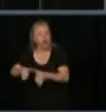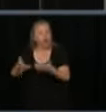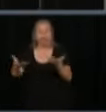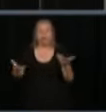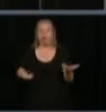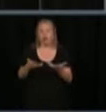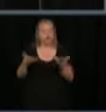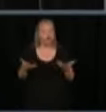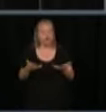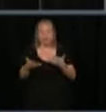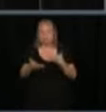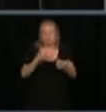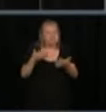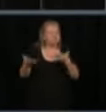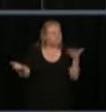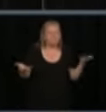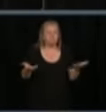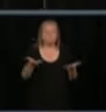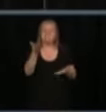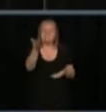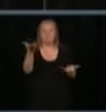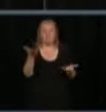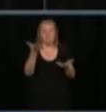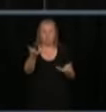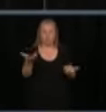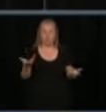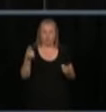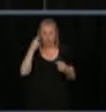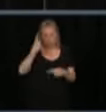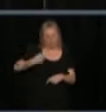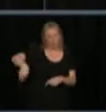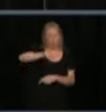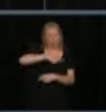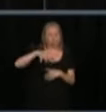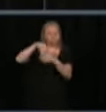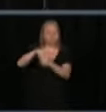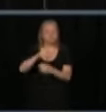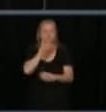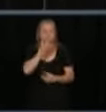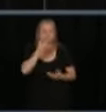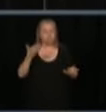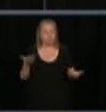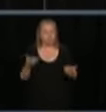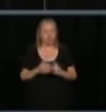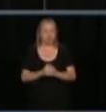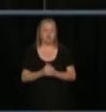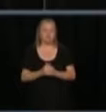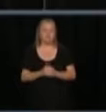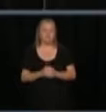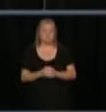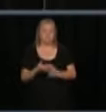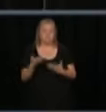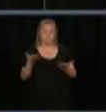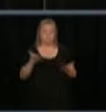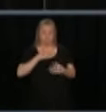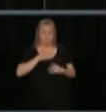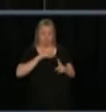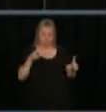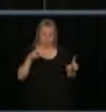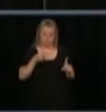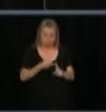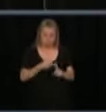votre intention là-dessus? L'intention, c'est d'avoir toutes les personnes qui sont en contact, comme l'a dit le Dr Arruda, de plus